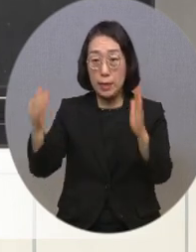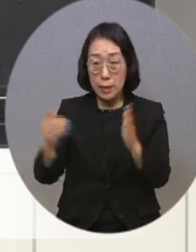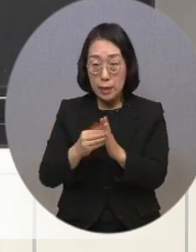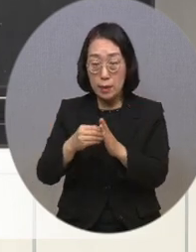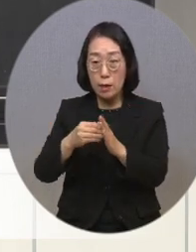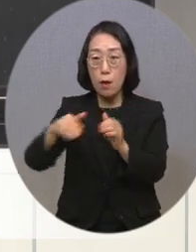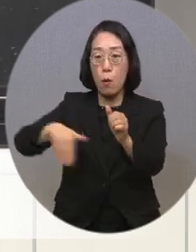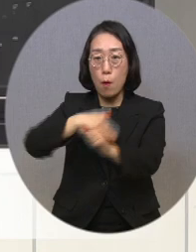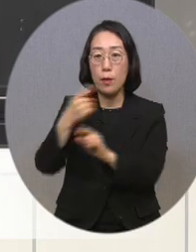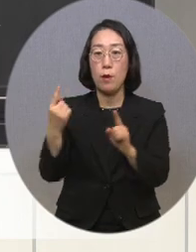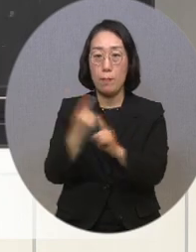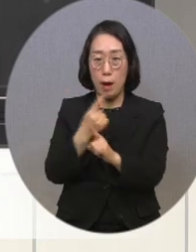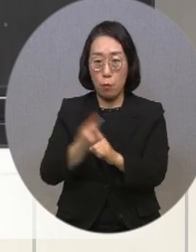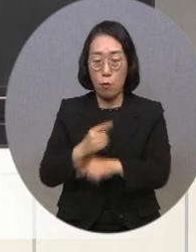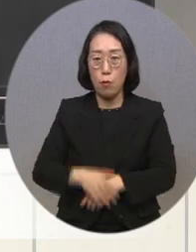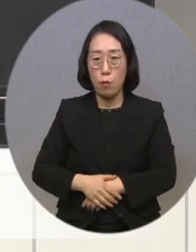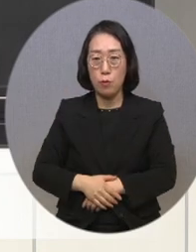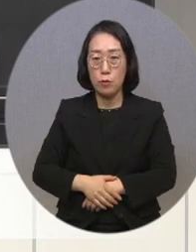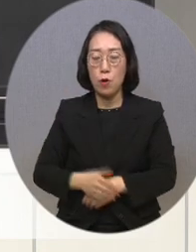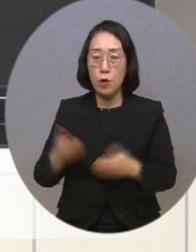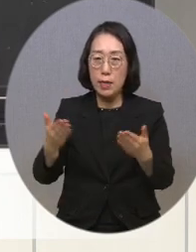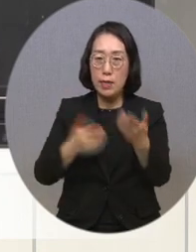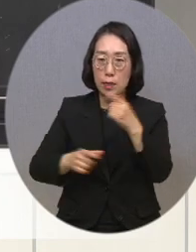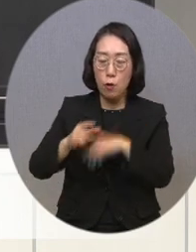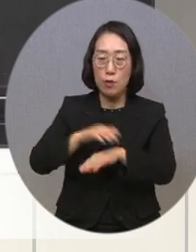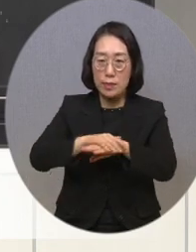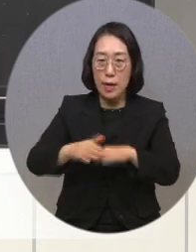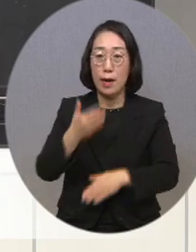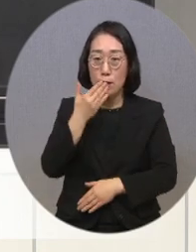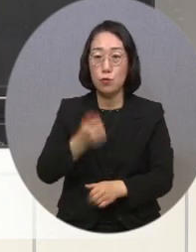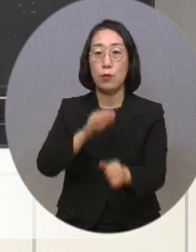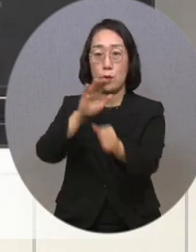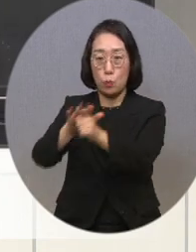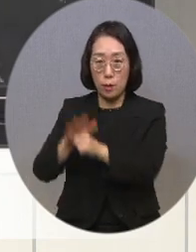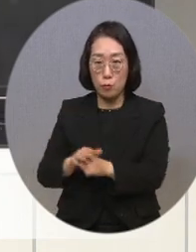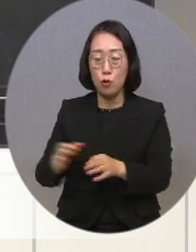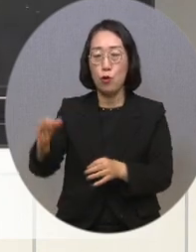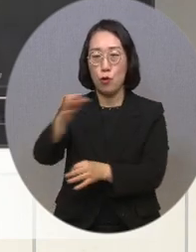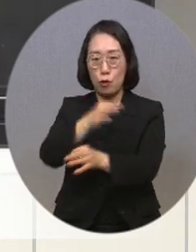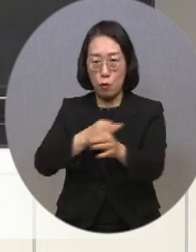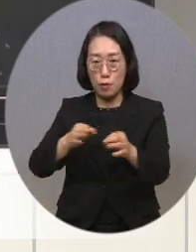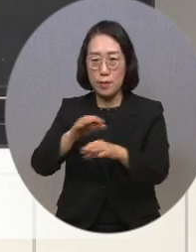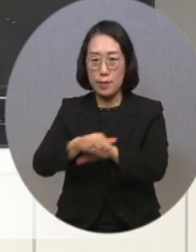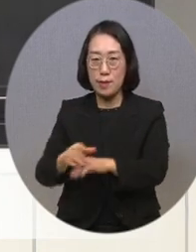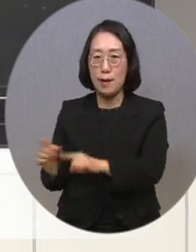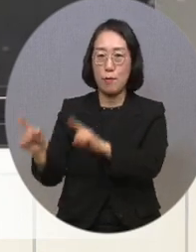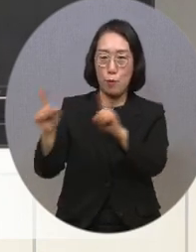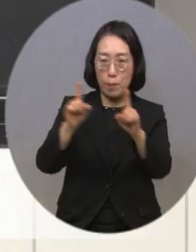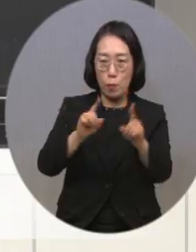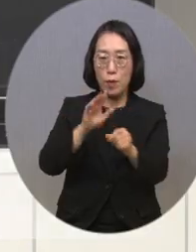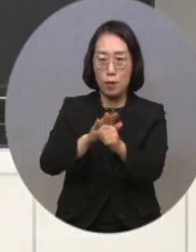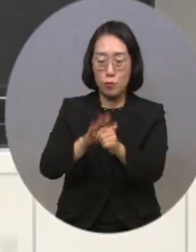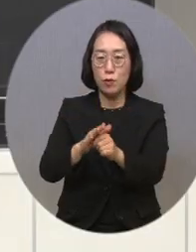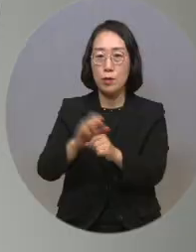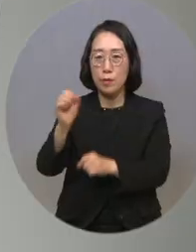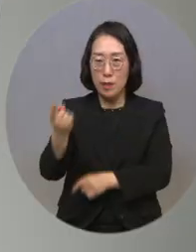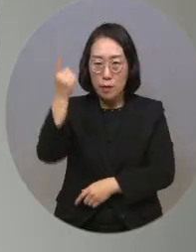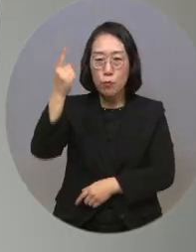여건 개선을 통해서 근로 의욕을 높이고 지역 경제 회복에 마중물이 될수 있기를 기대를